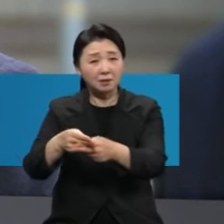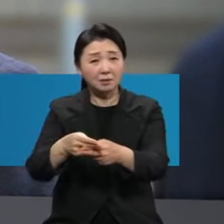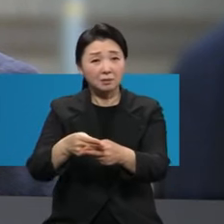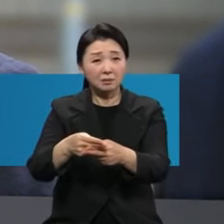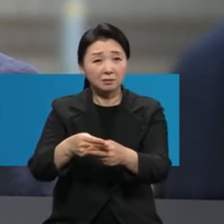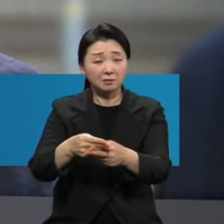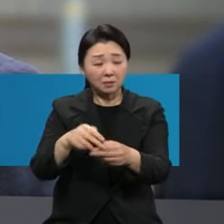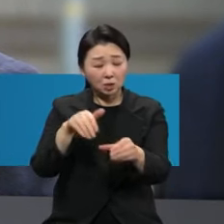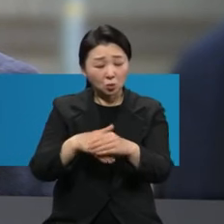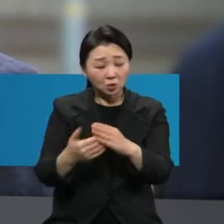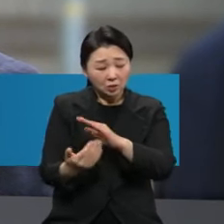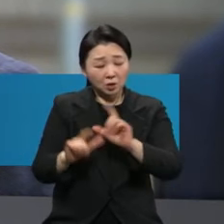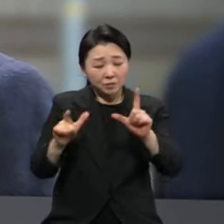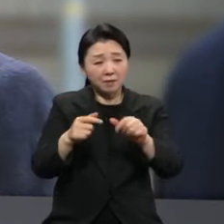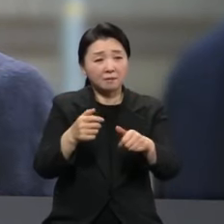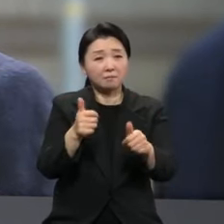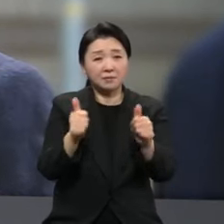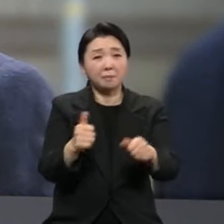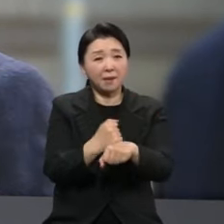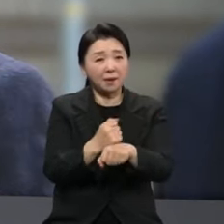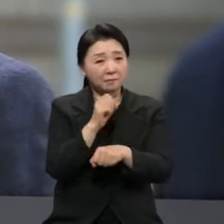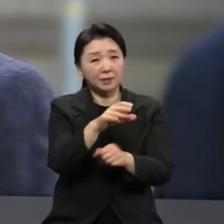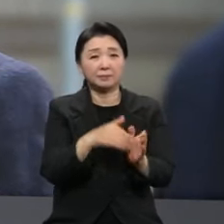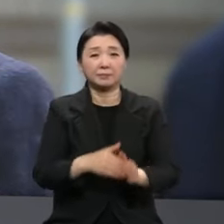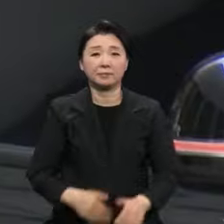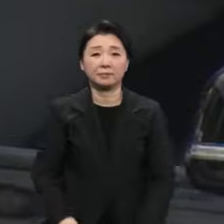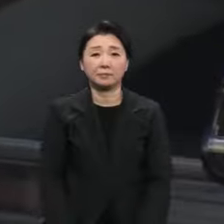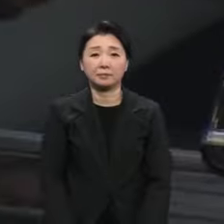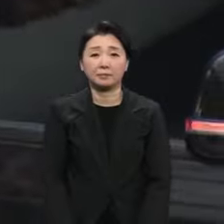전날에도 재판을 열겠다고 했습니다. 김재현 기자입니다.